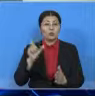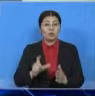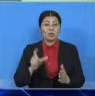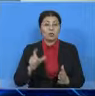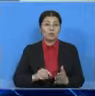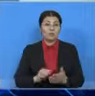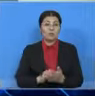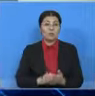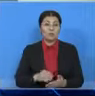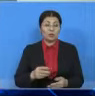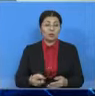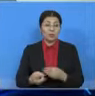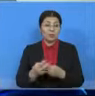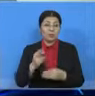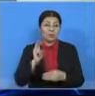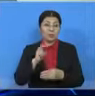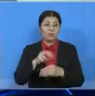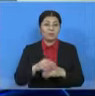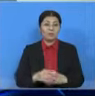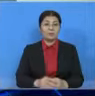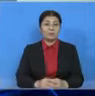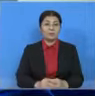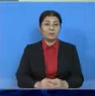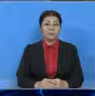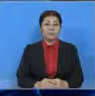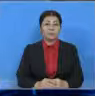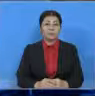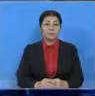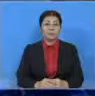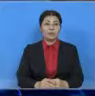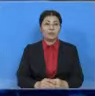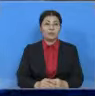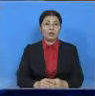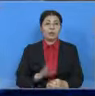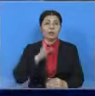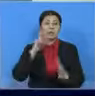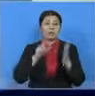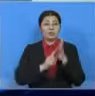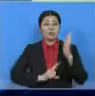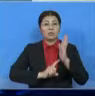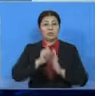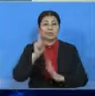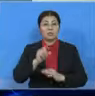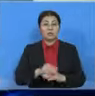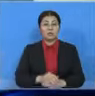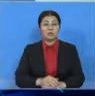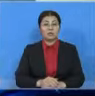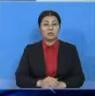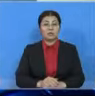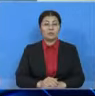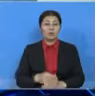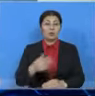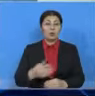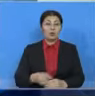арыз түсті бізге. Сол 9 адамның үйіне барып дауыс жинаймыз жалпы. Біз 7-ден басталған кезде естің алдында уже